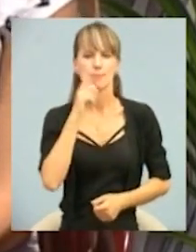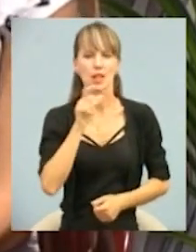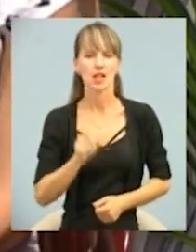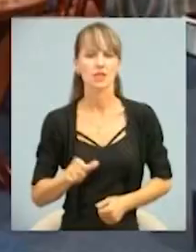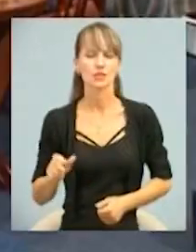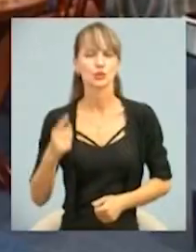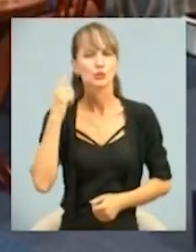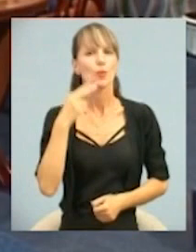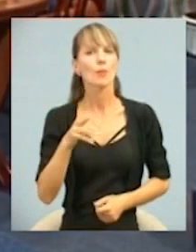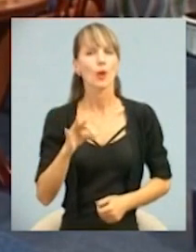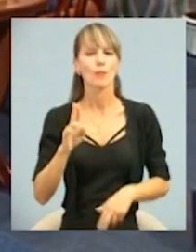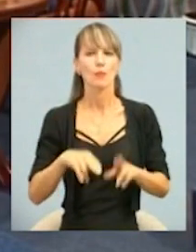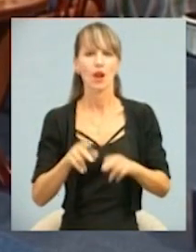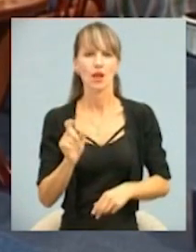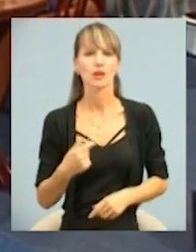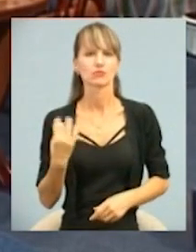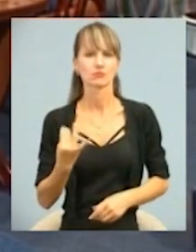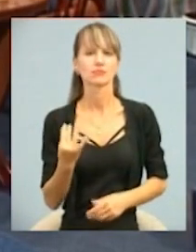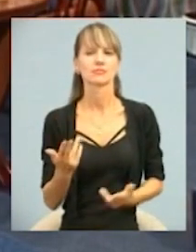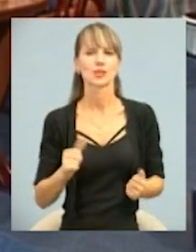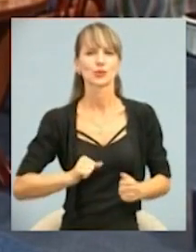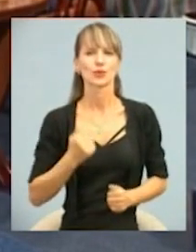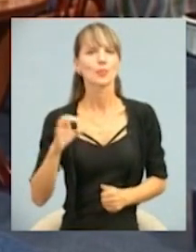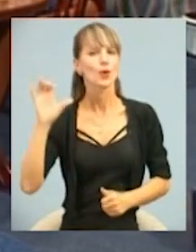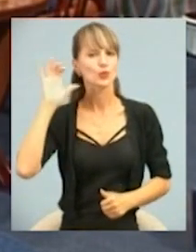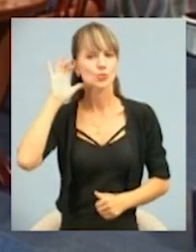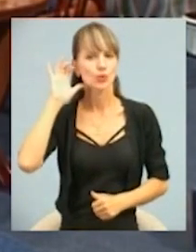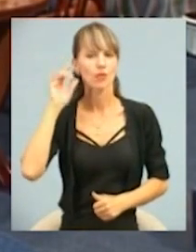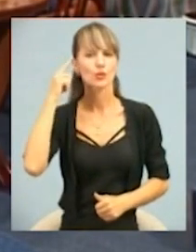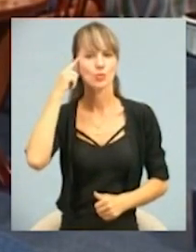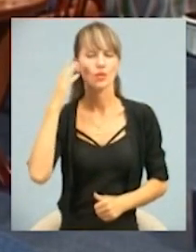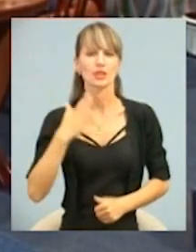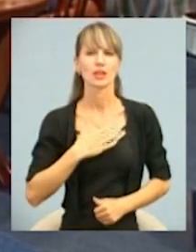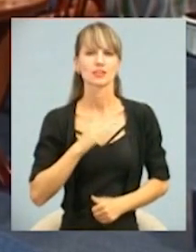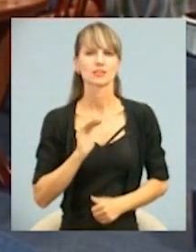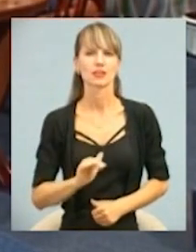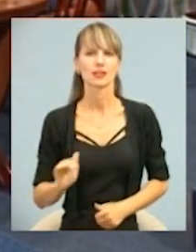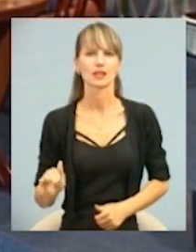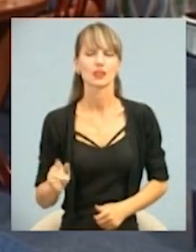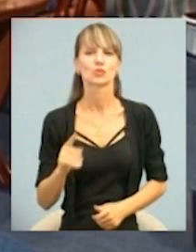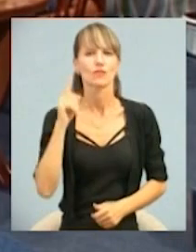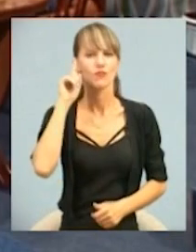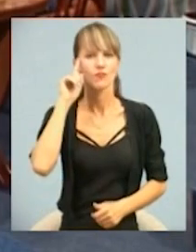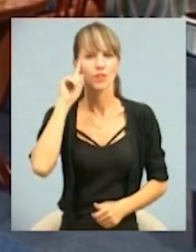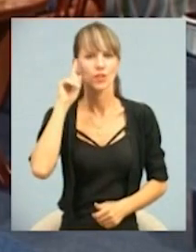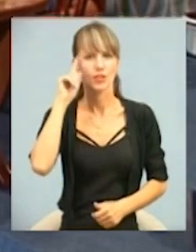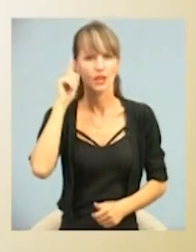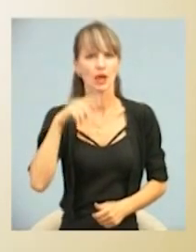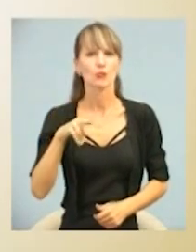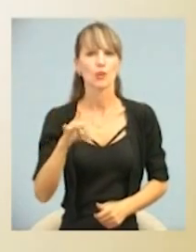маленькі глядачі думають про маляра. Тобі цікаво? Так. Тож, друзі, давайте послухаємо думки нашої малечі, що їм відомо про